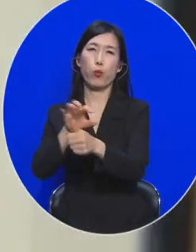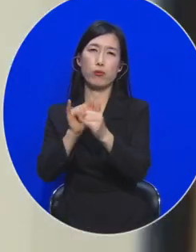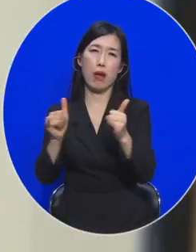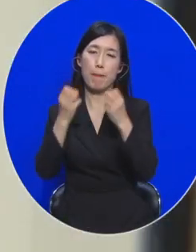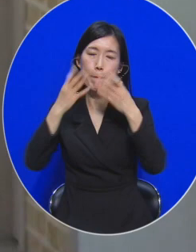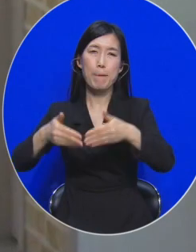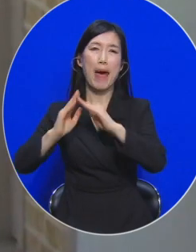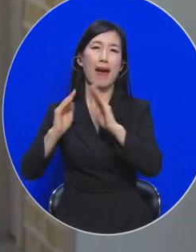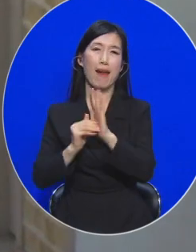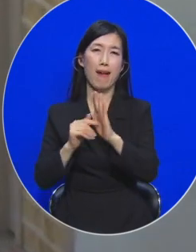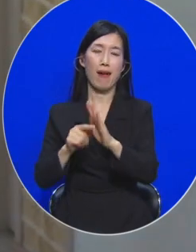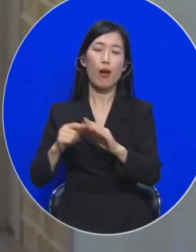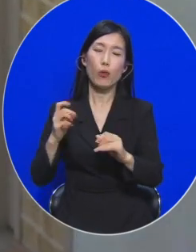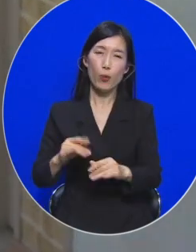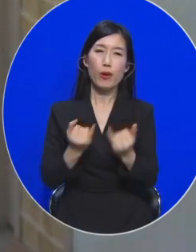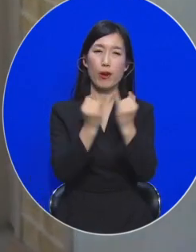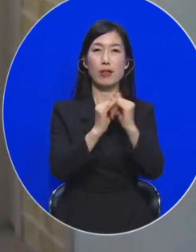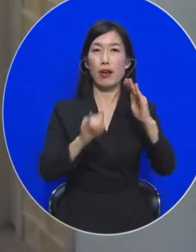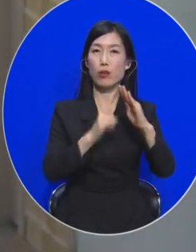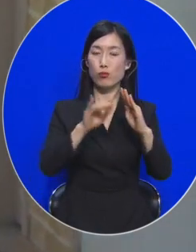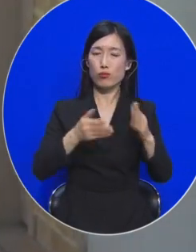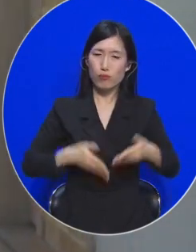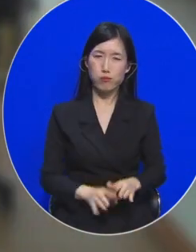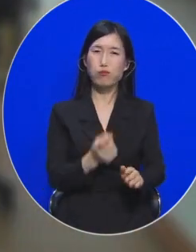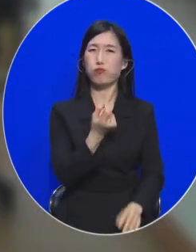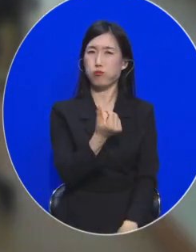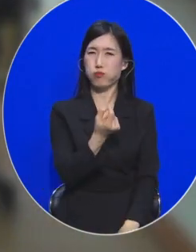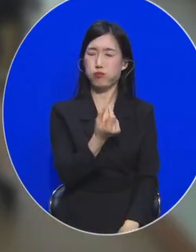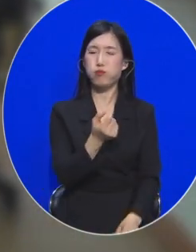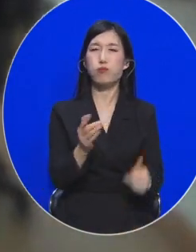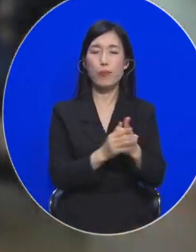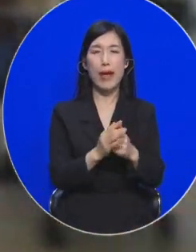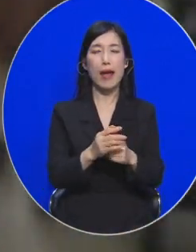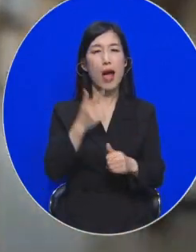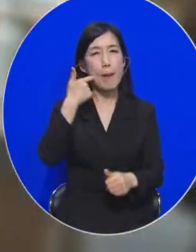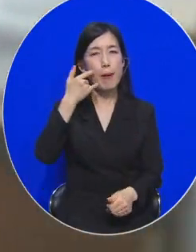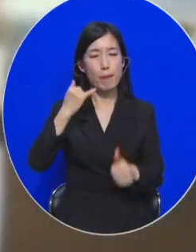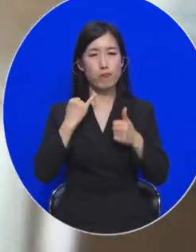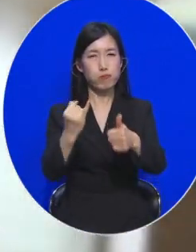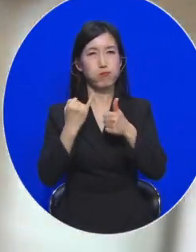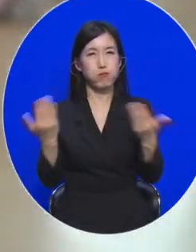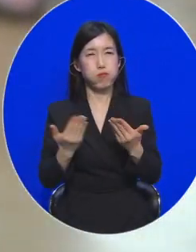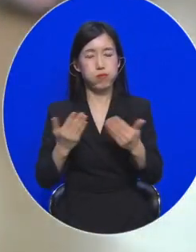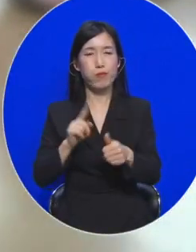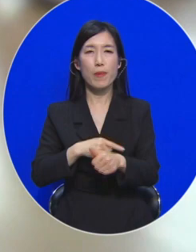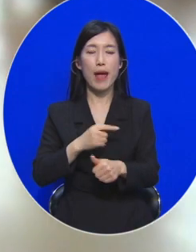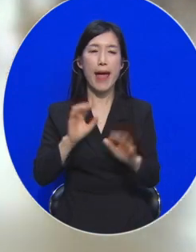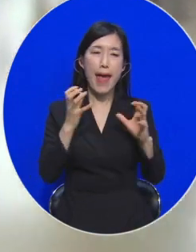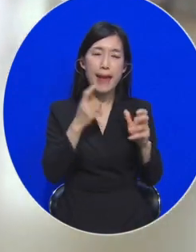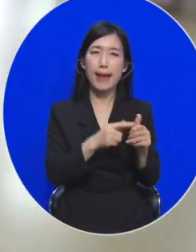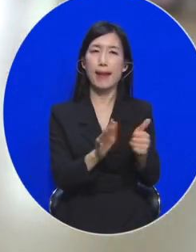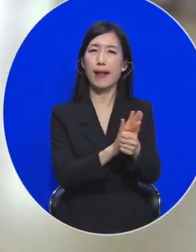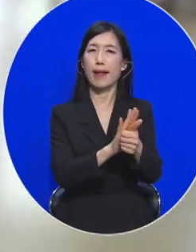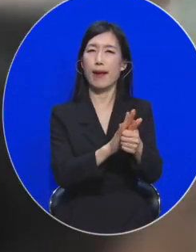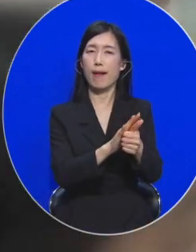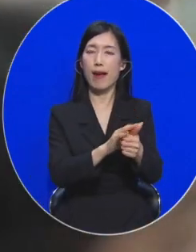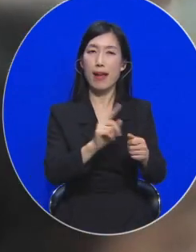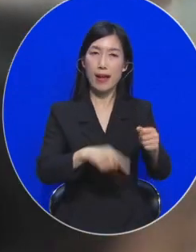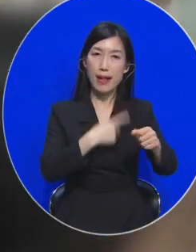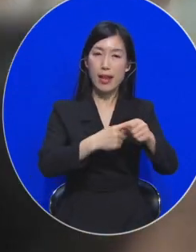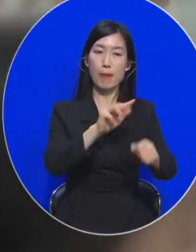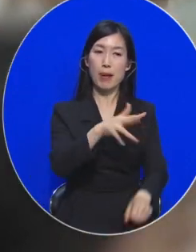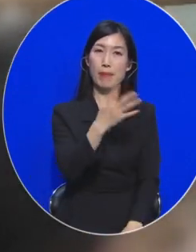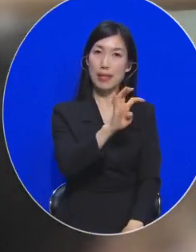했습니다이 밖에도 여성가족부는 저출산 대응방안으로 맞벌이 가구에게 제공하는 아이돌봄 서비스의 지원 시간을 연